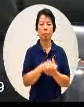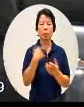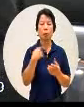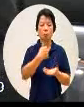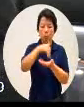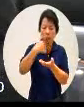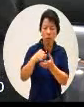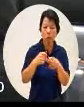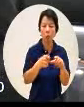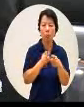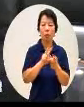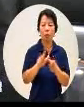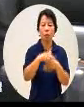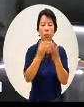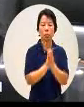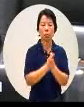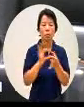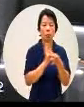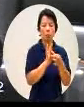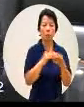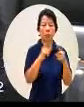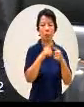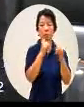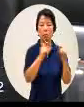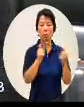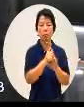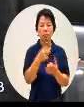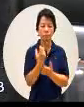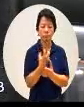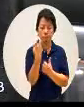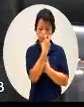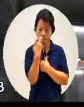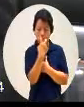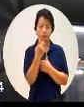數學公式為人民看緊荷包來下一頁